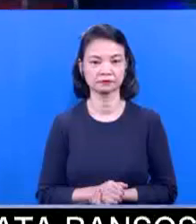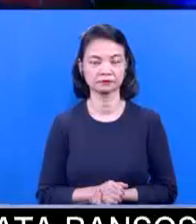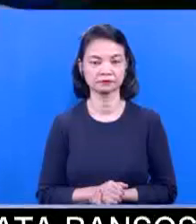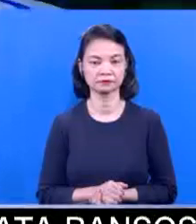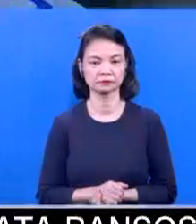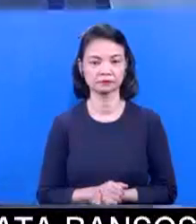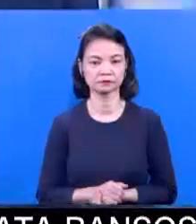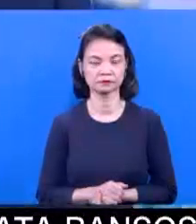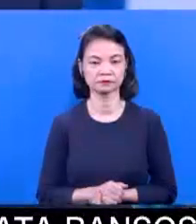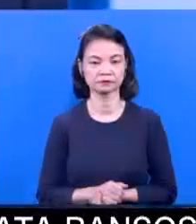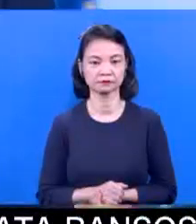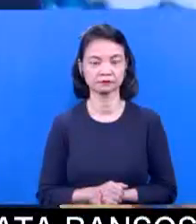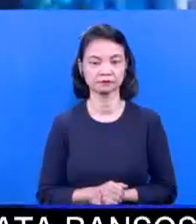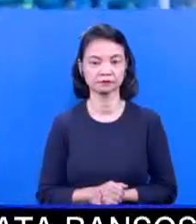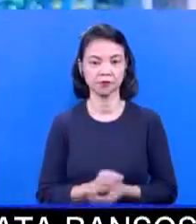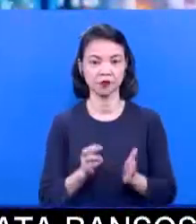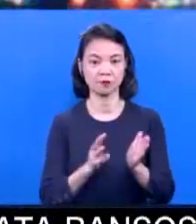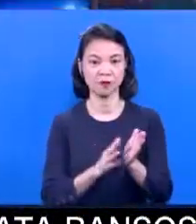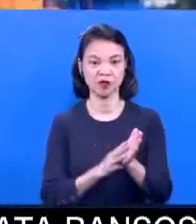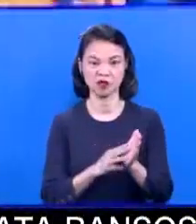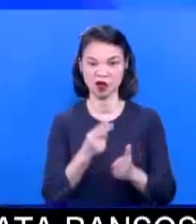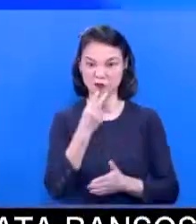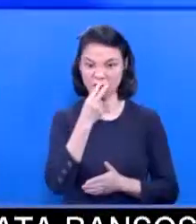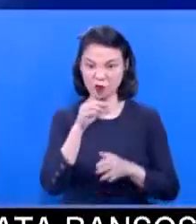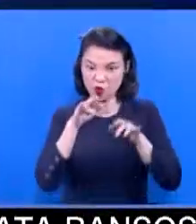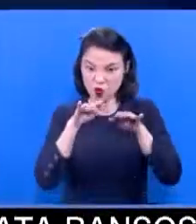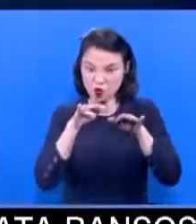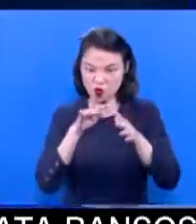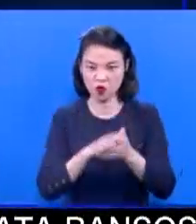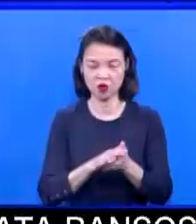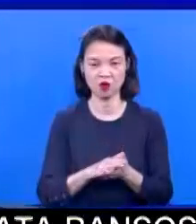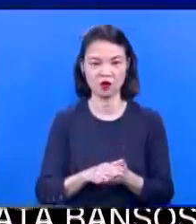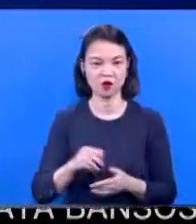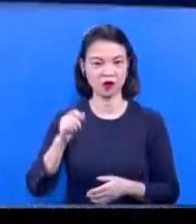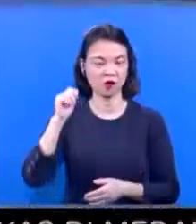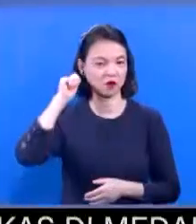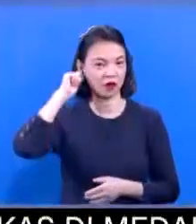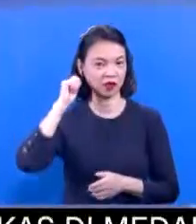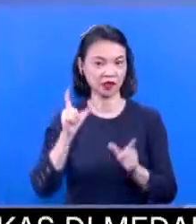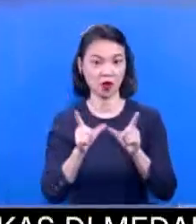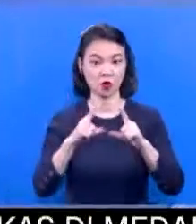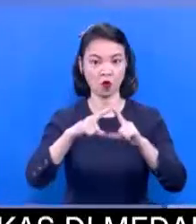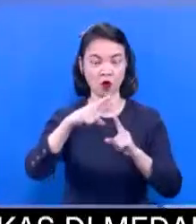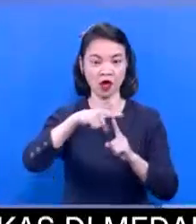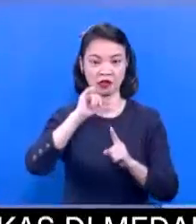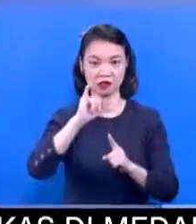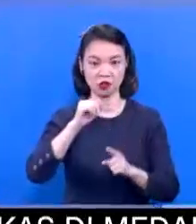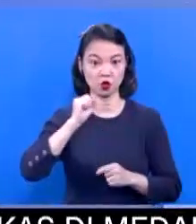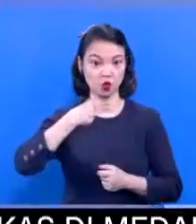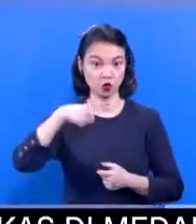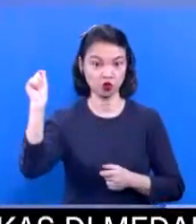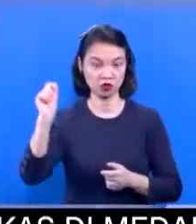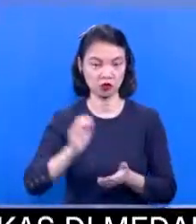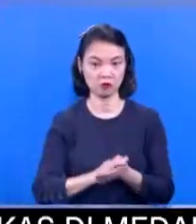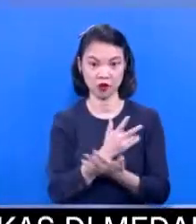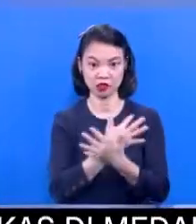Hai juga menuntut kasus viral babi jadi-jadian di Depok seorang perempuan bernama Wati diusir warga dari rumah kontrakannya di Bojonggede